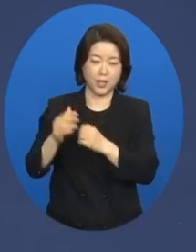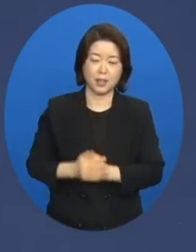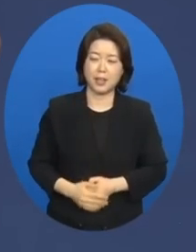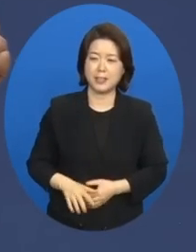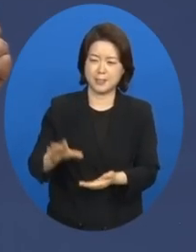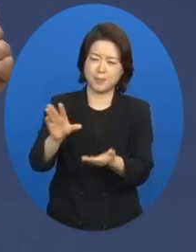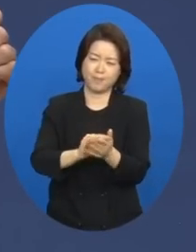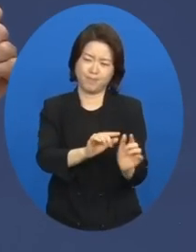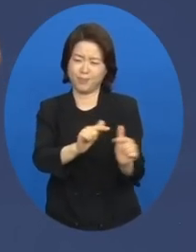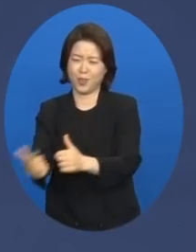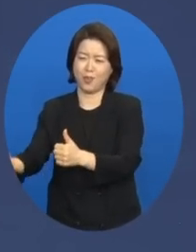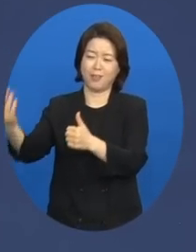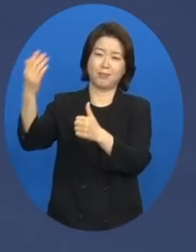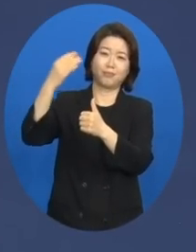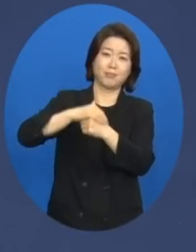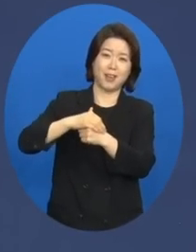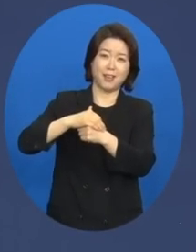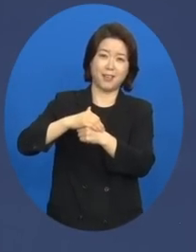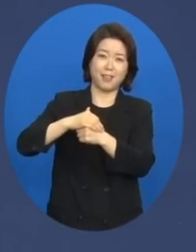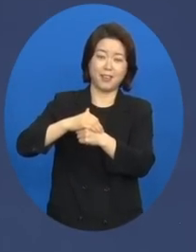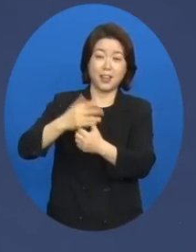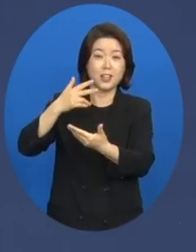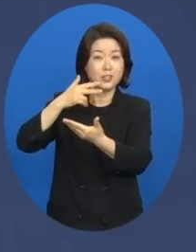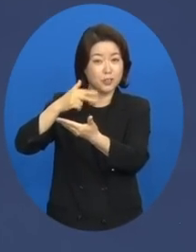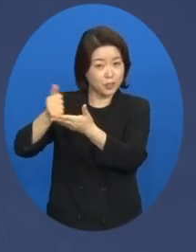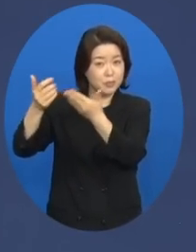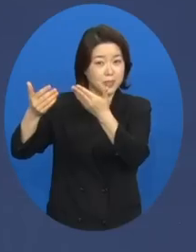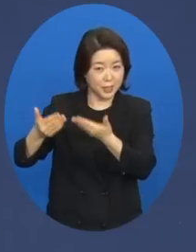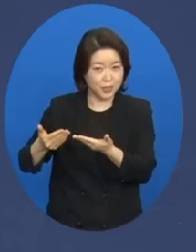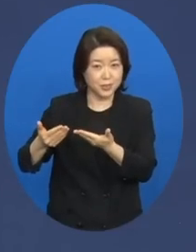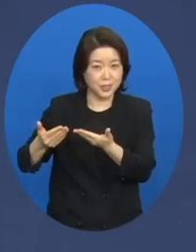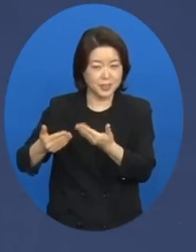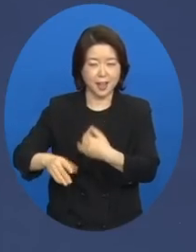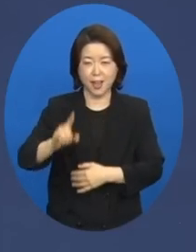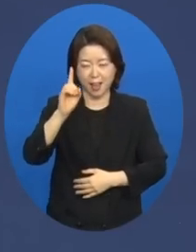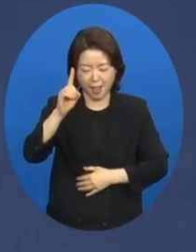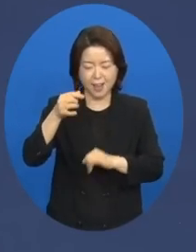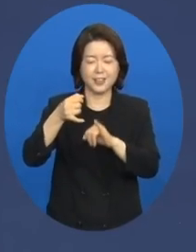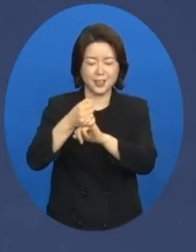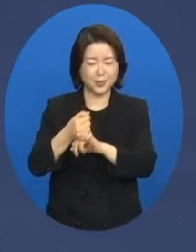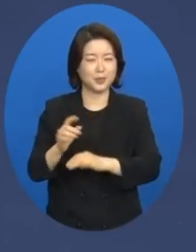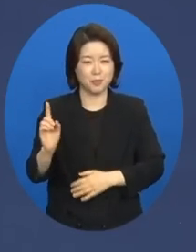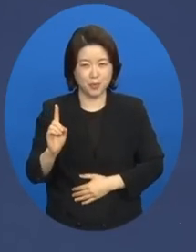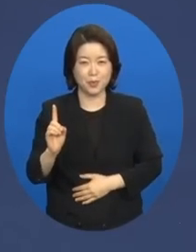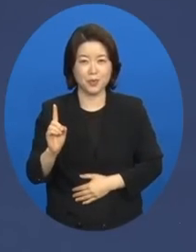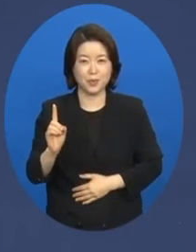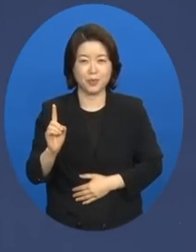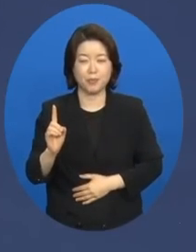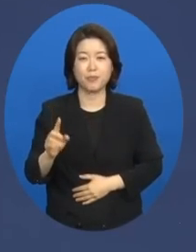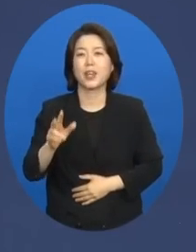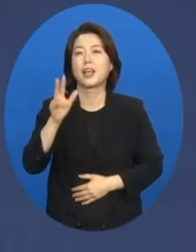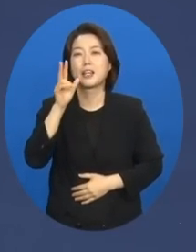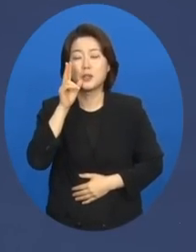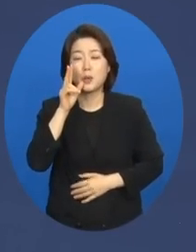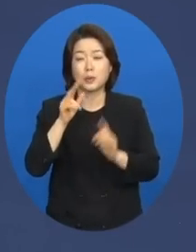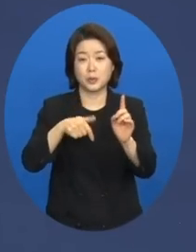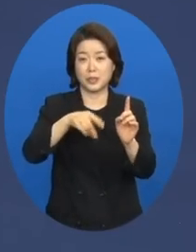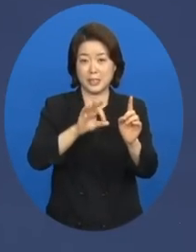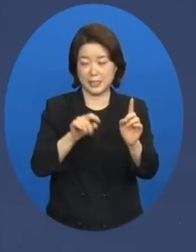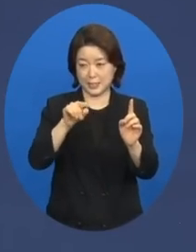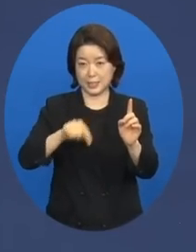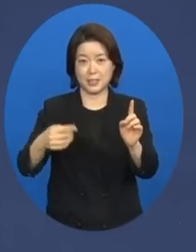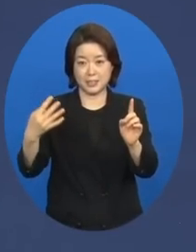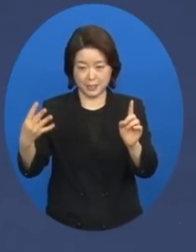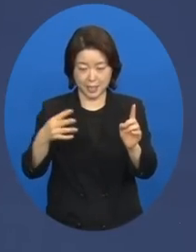과업을 맡기시면서 주님이 하신 한 가지 약속이 바로 그거였어요. 여호수아에서 1장 4절이야 이렇게